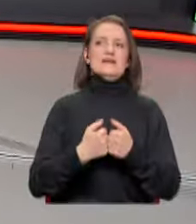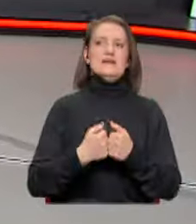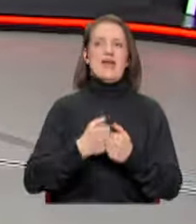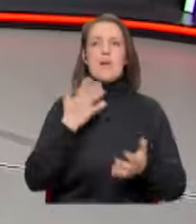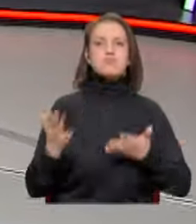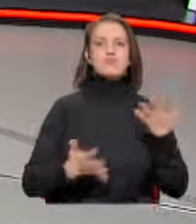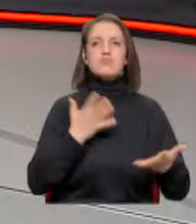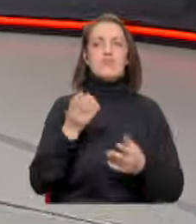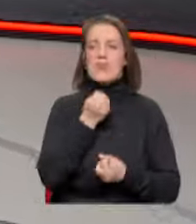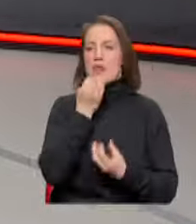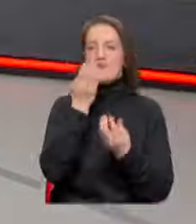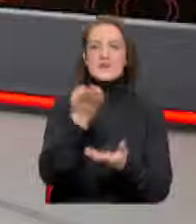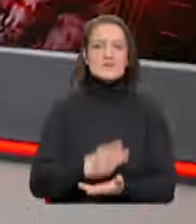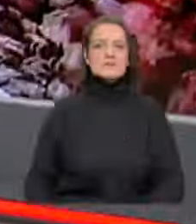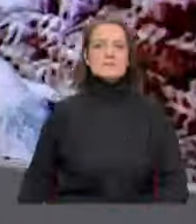ihmalin